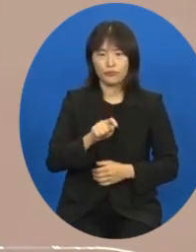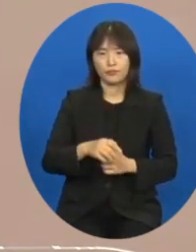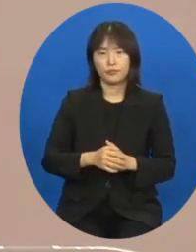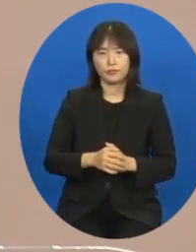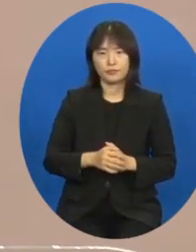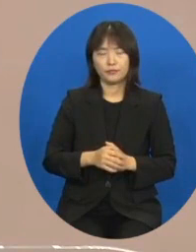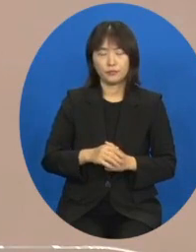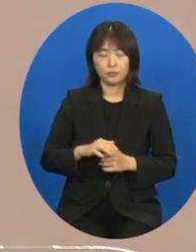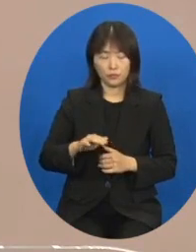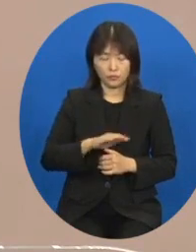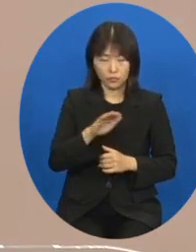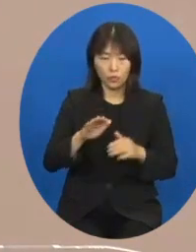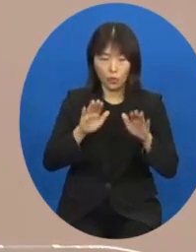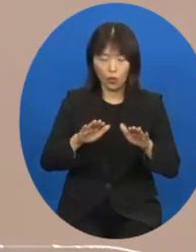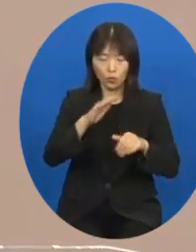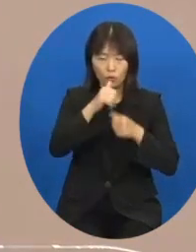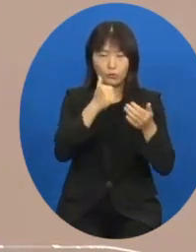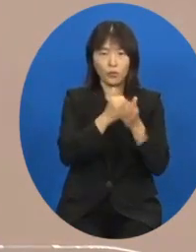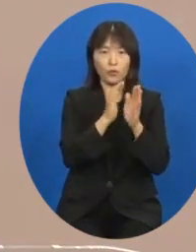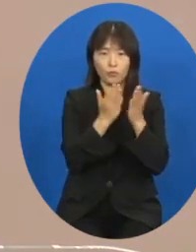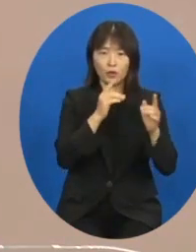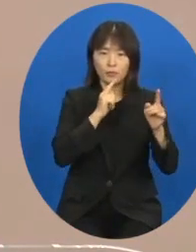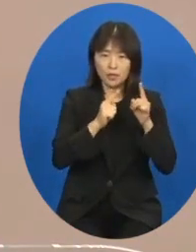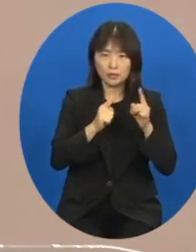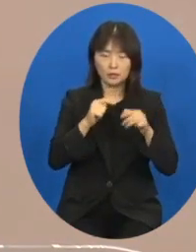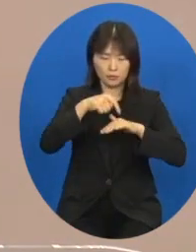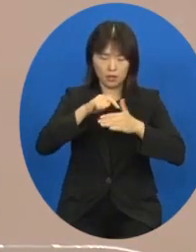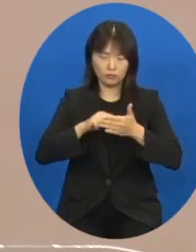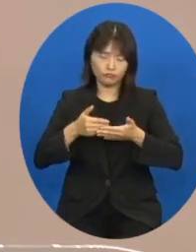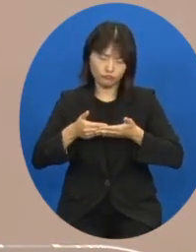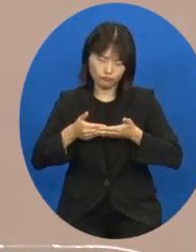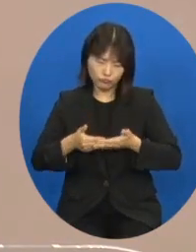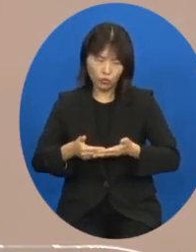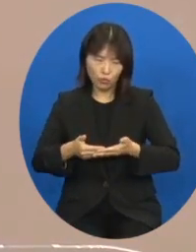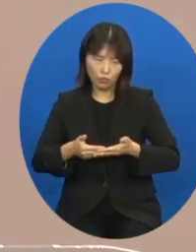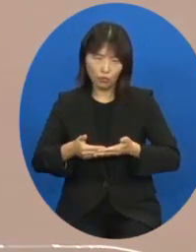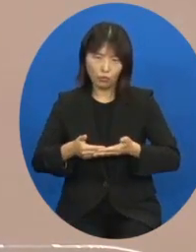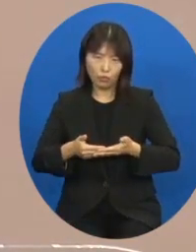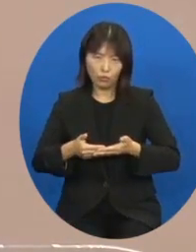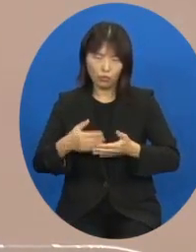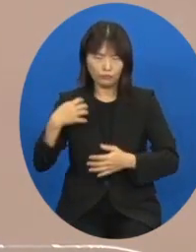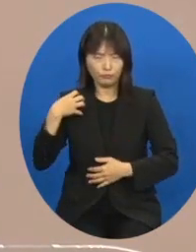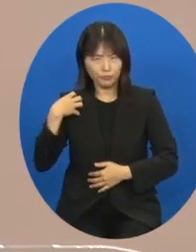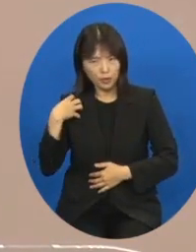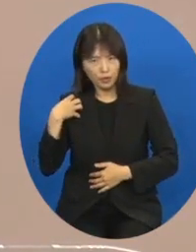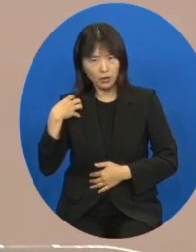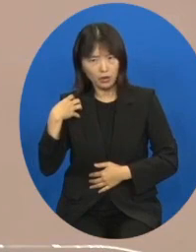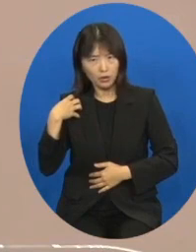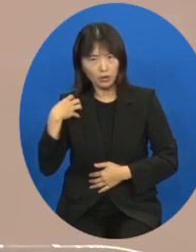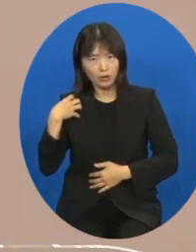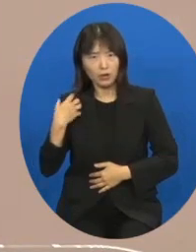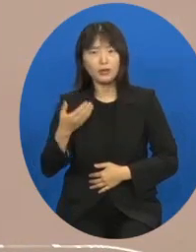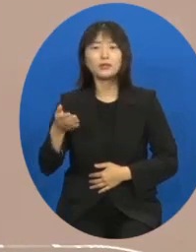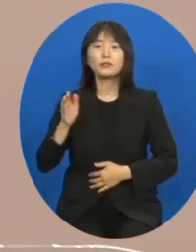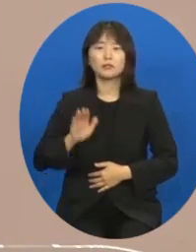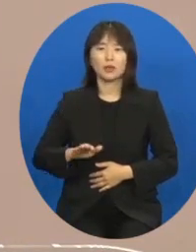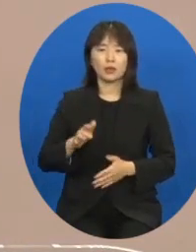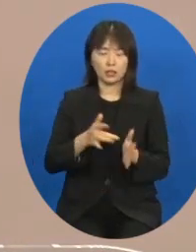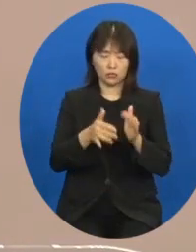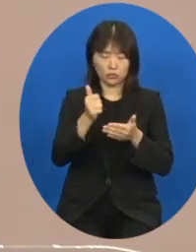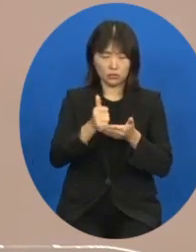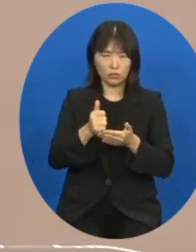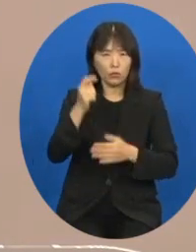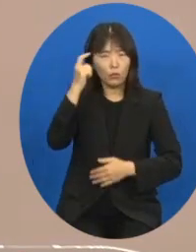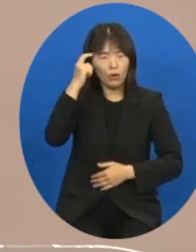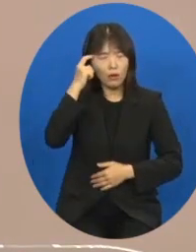우리가 오늘 본문 말씀이 좀 마음 무겁게 다가오고 또 부담스럽기도 하지만 예수님이 도대체